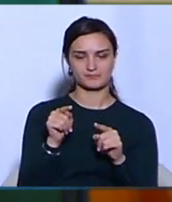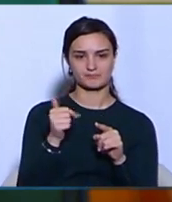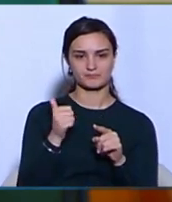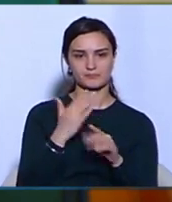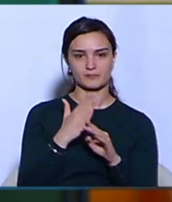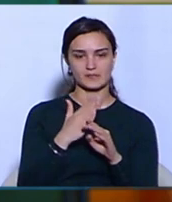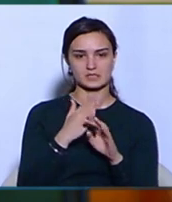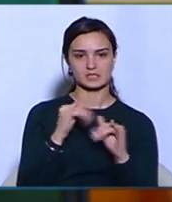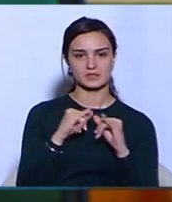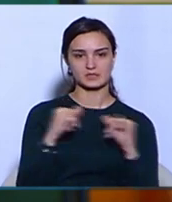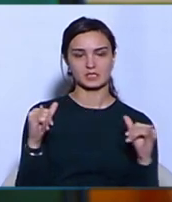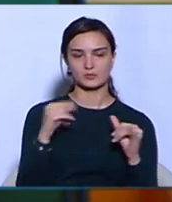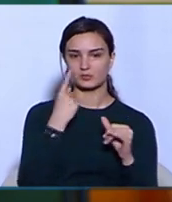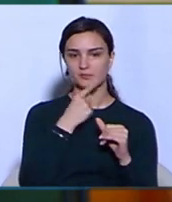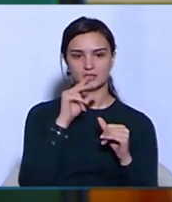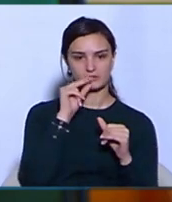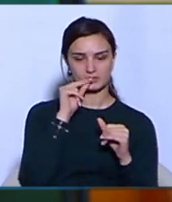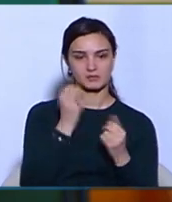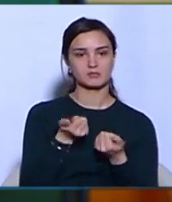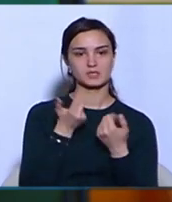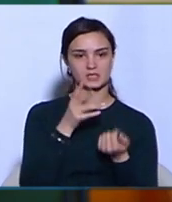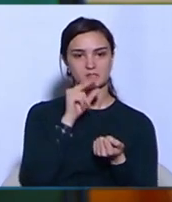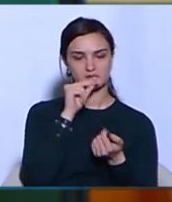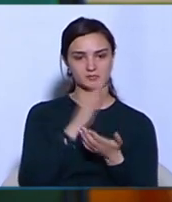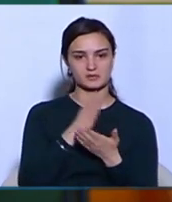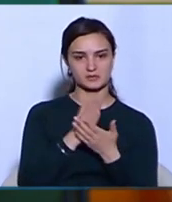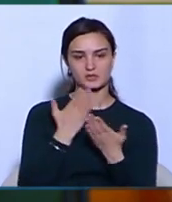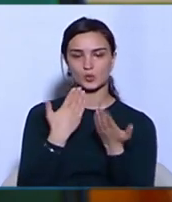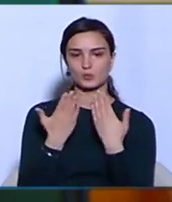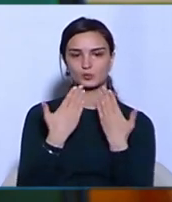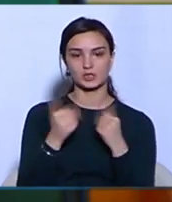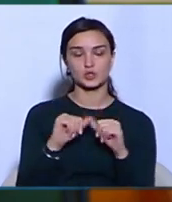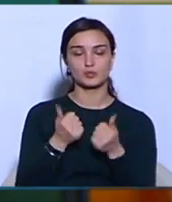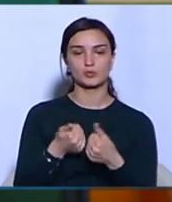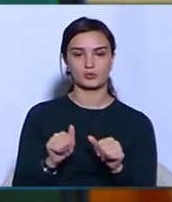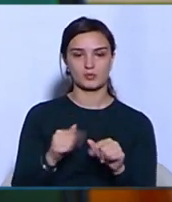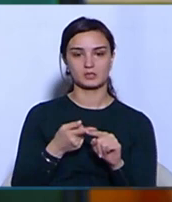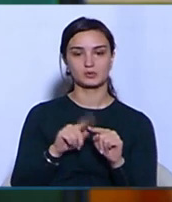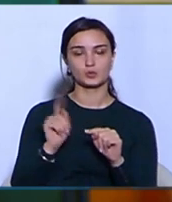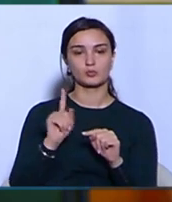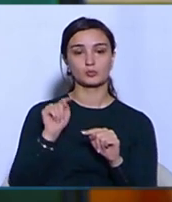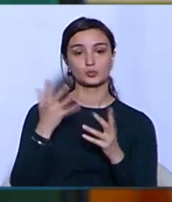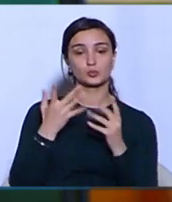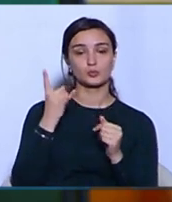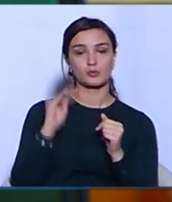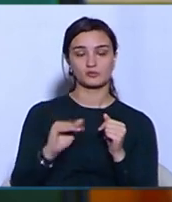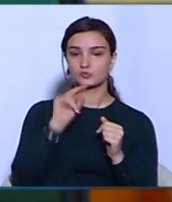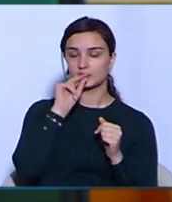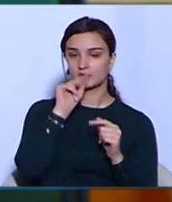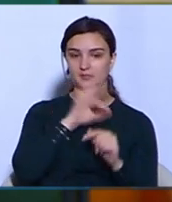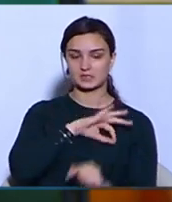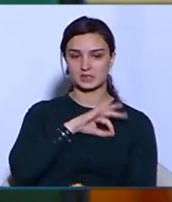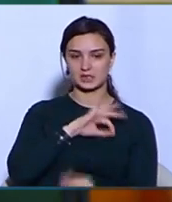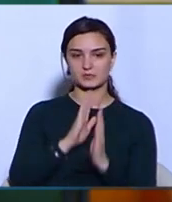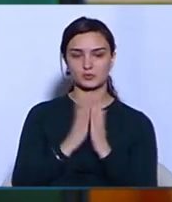როგორ არის განვითარებული მეტყველება და რამდენად მეტყველებას აქვს საკომუნიკაციო ფორმა. იმიტომ რომ თუ ბავშვი მეტყველებას